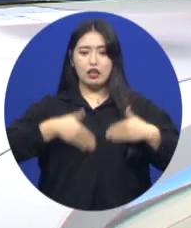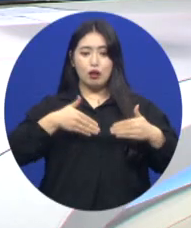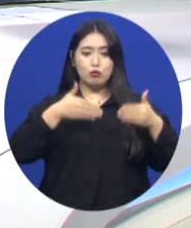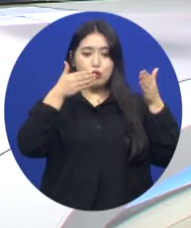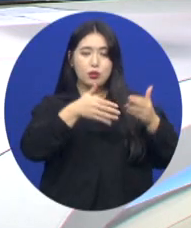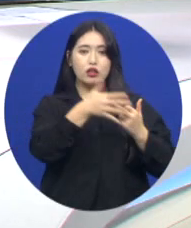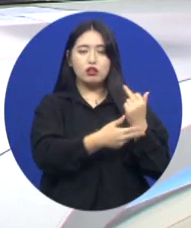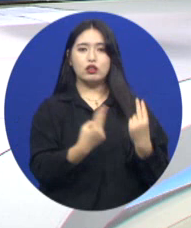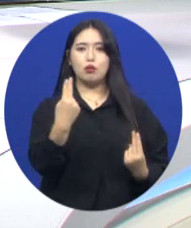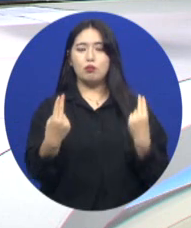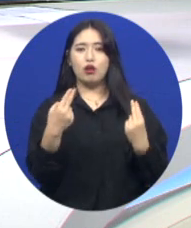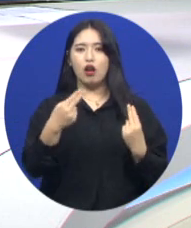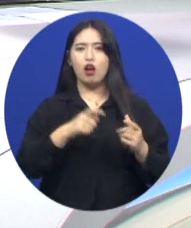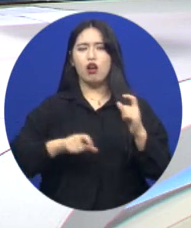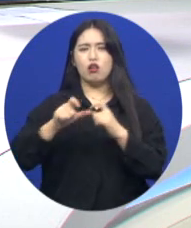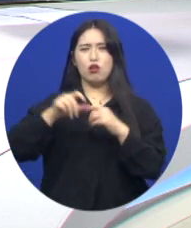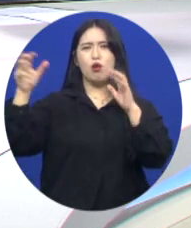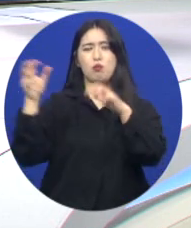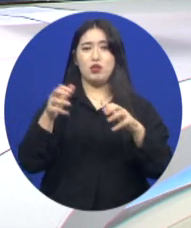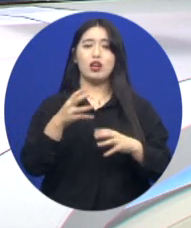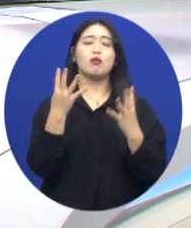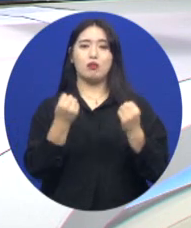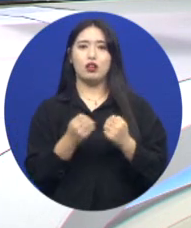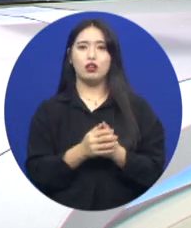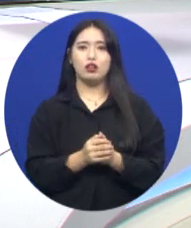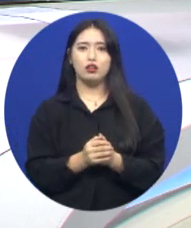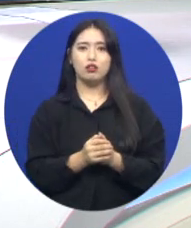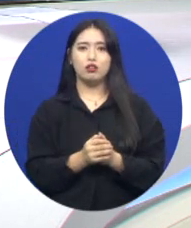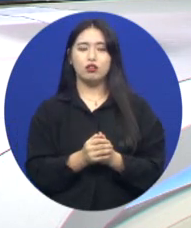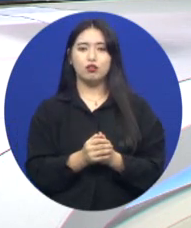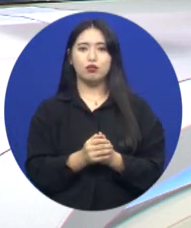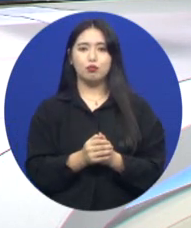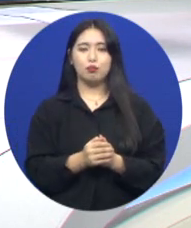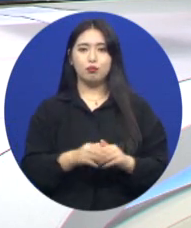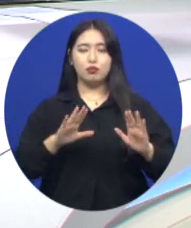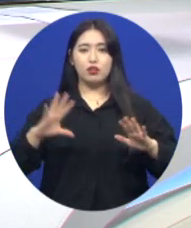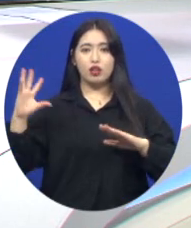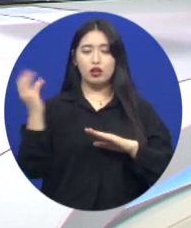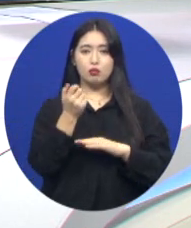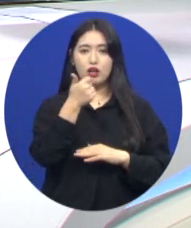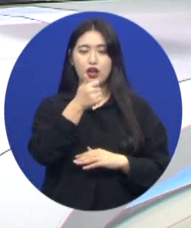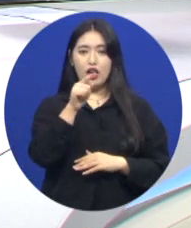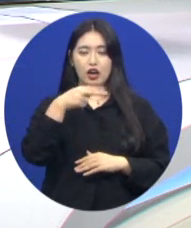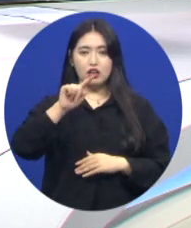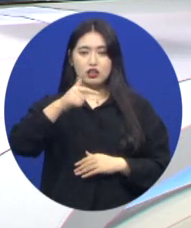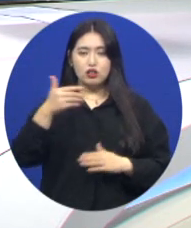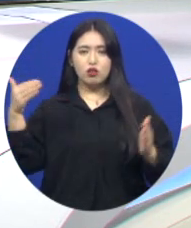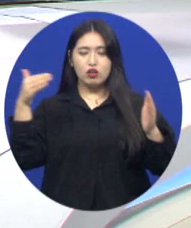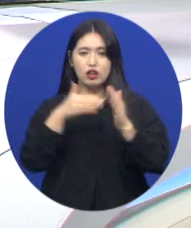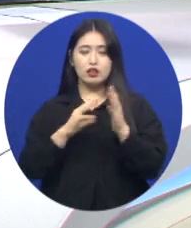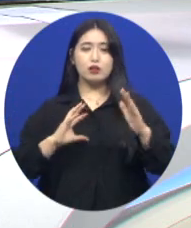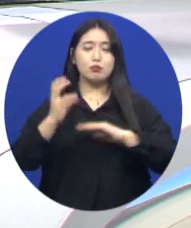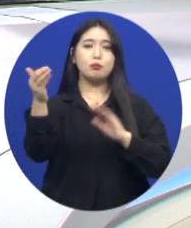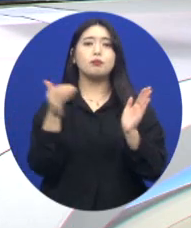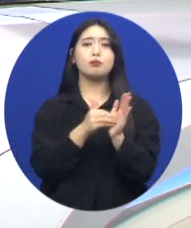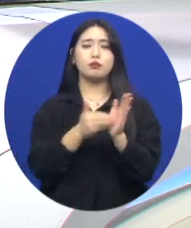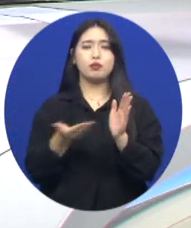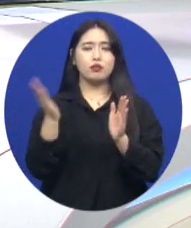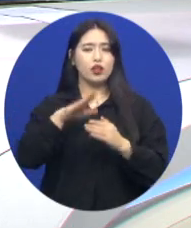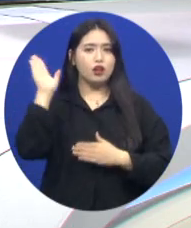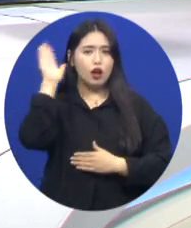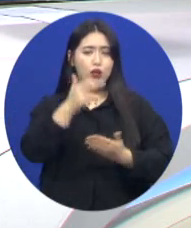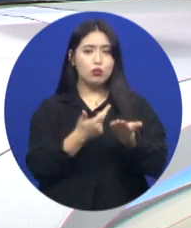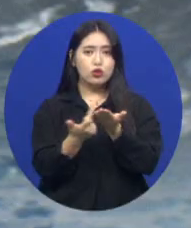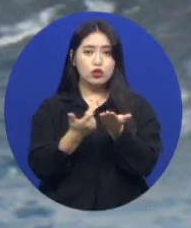상대적으로 많았습니다 네 그렇군요 자 이제 뭐 태풍 하이 선까지 지나가 하긴 했습니다만 앞으로